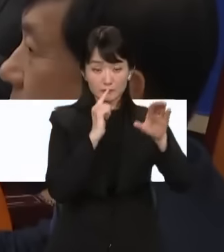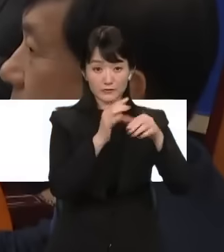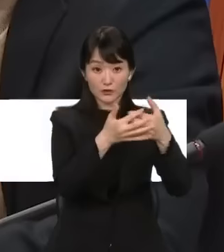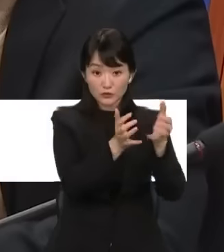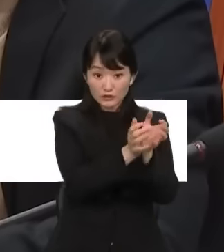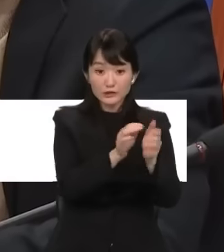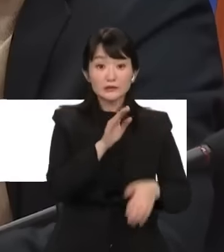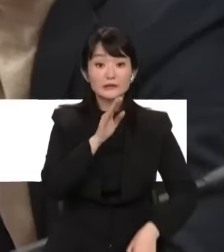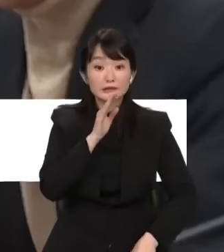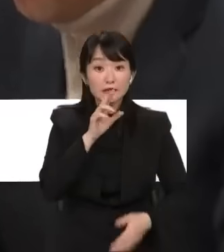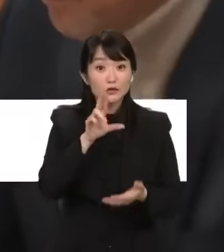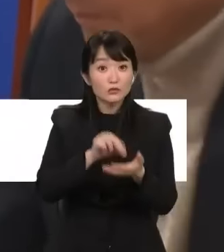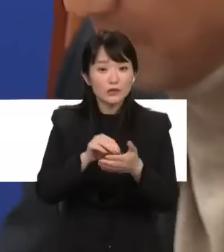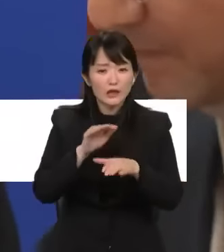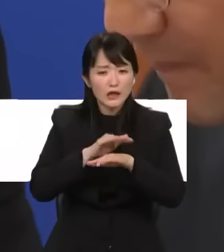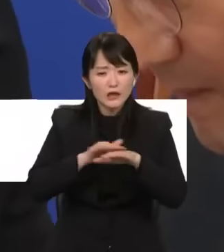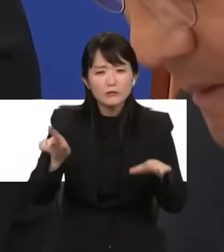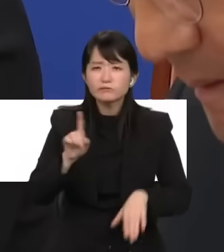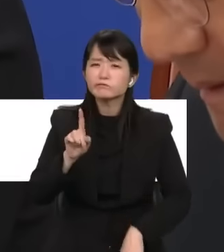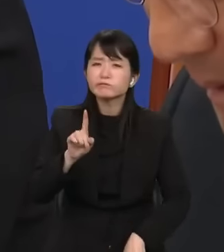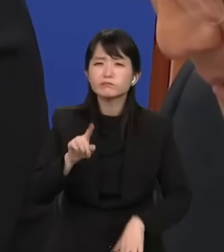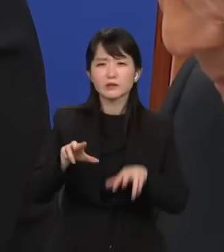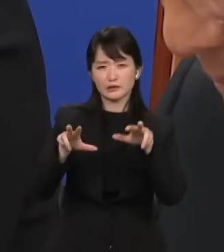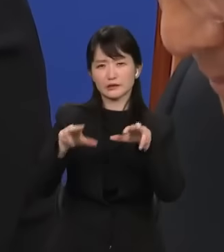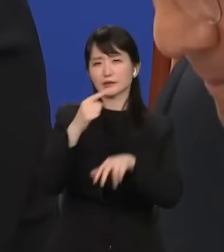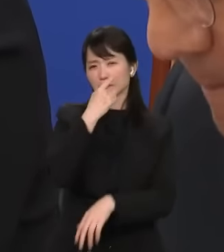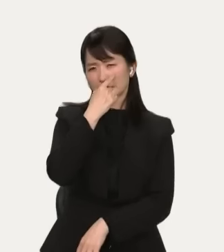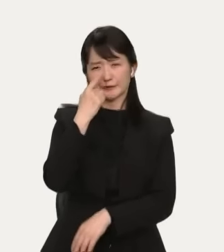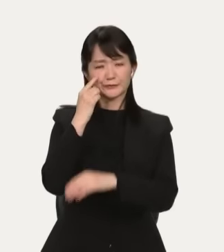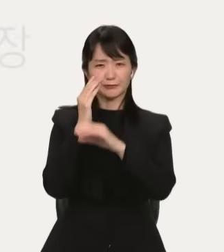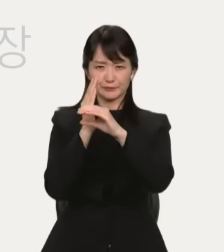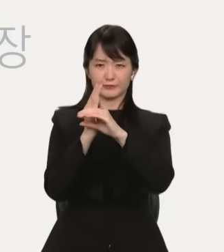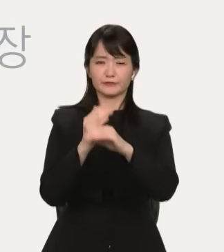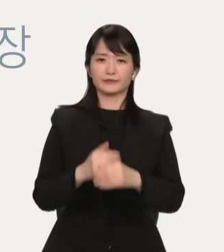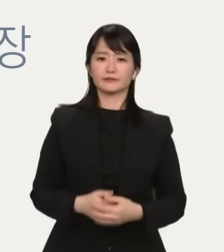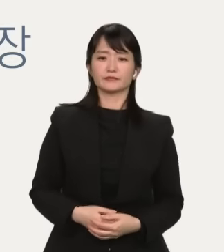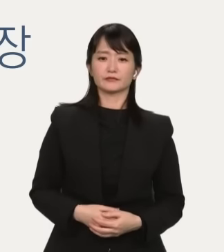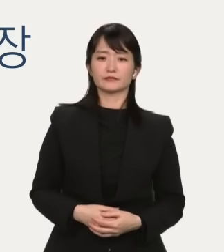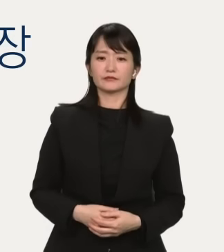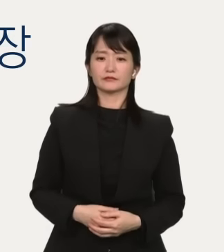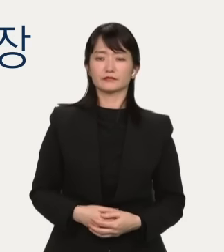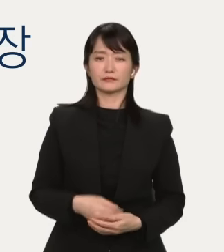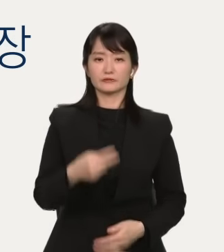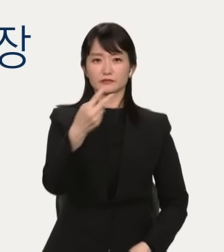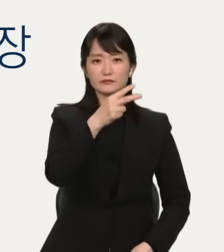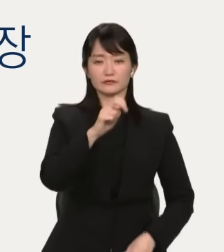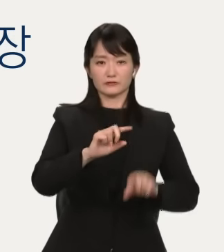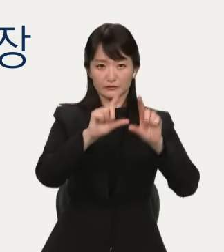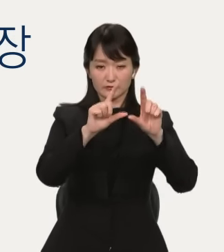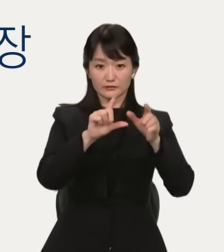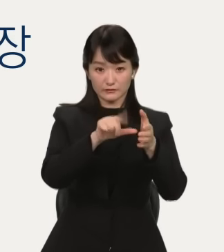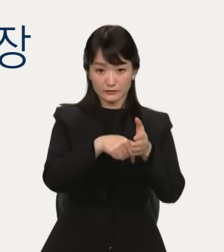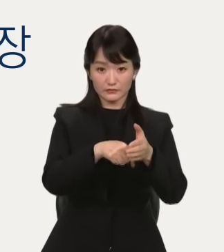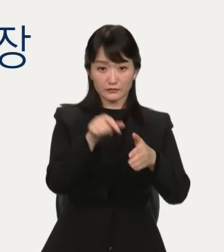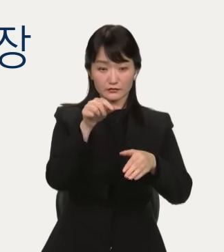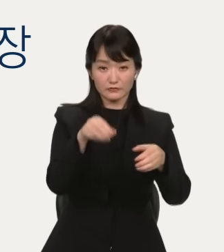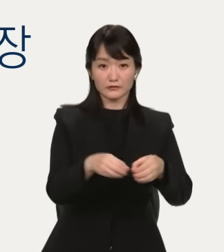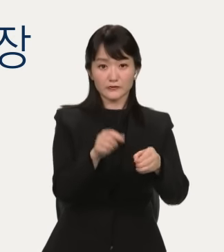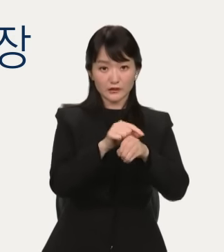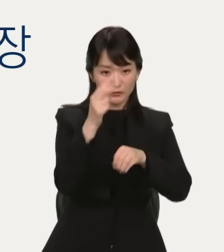문제가 해결됐는지는 현재 파악 중이라고 밝혔습니다. 다만 2022년 당시 창원지검장은